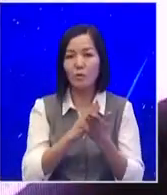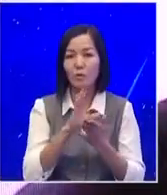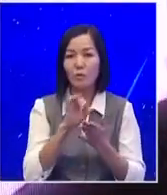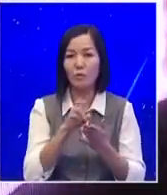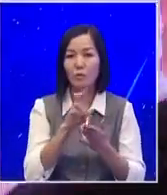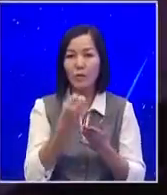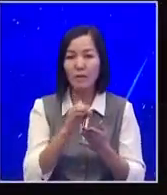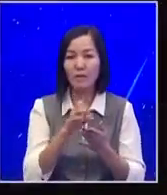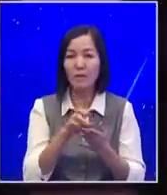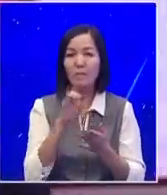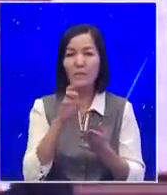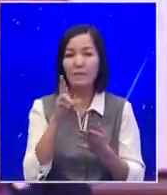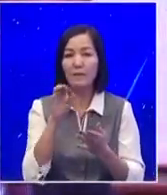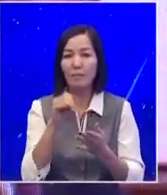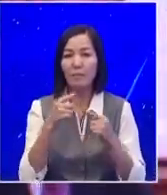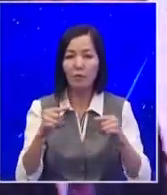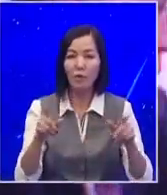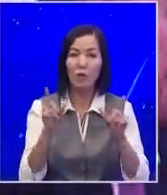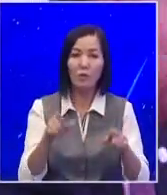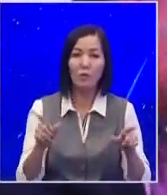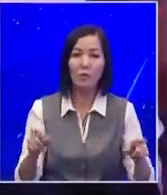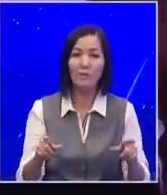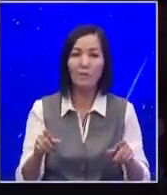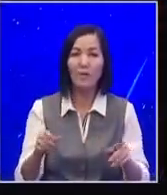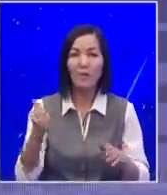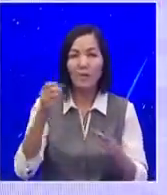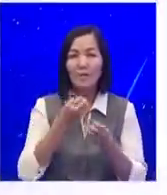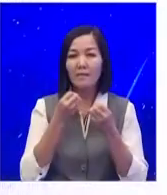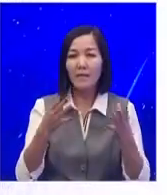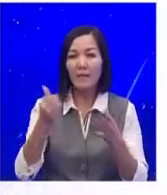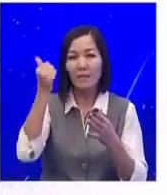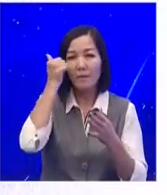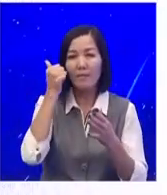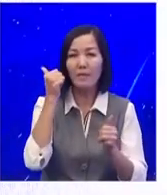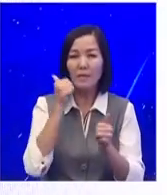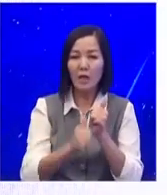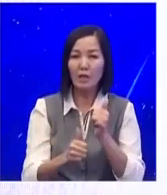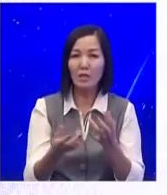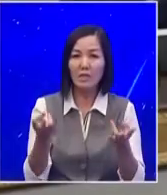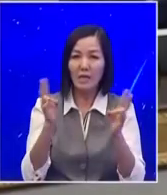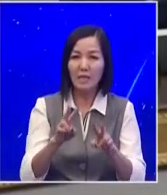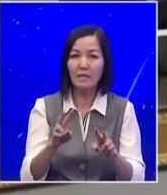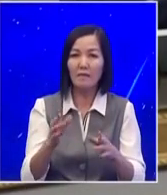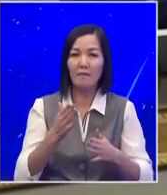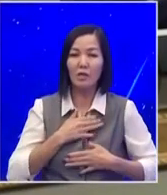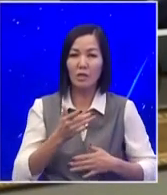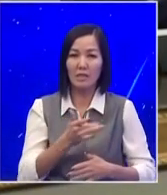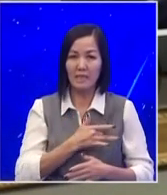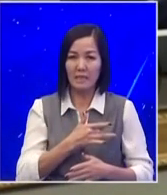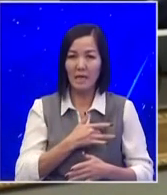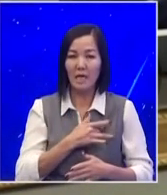Сулейменова, Серикжан Бескемпиров и ряд других. Светлая память о каждом из них останется в наших сердцах, отметила Мандык